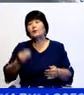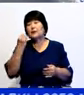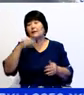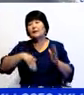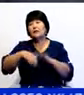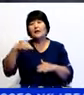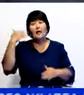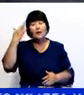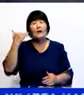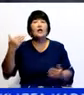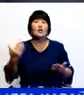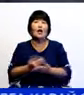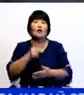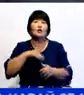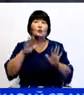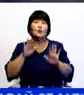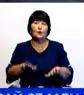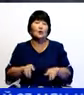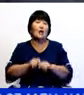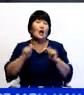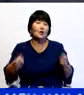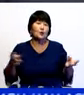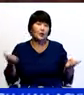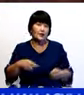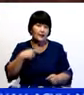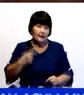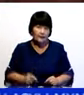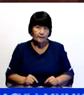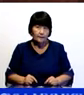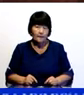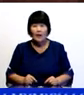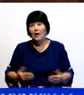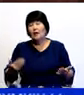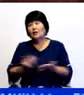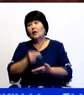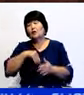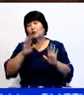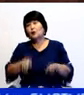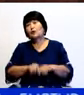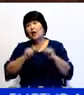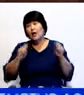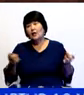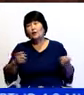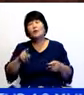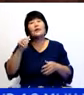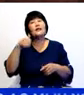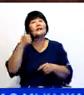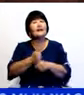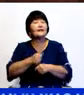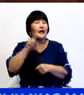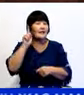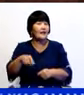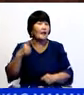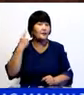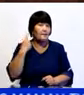жақсарту мақсатында жаңа жұмыс орындарын ашу керектігін айтты. Жаңа жұмыс орындарын ашу керек. Бұл негізгі талаптың